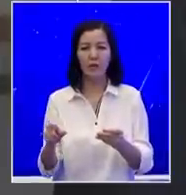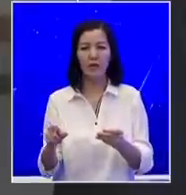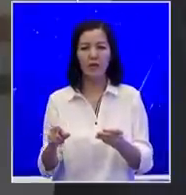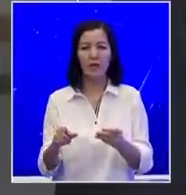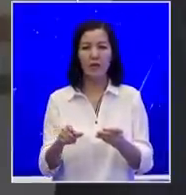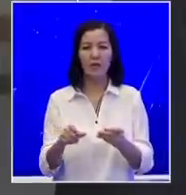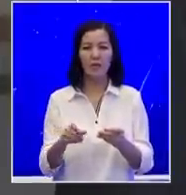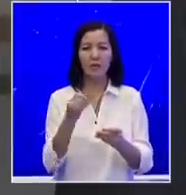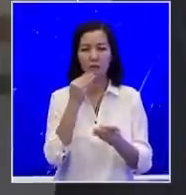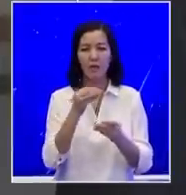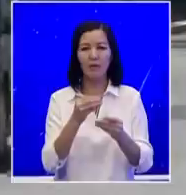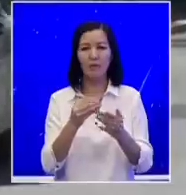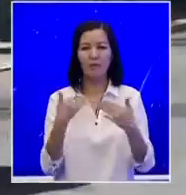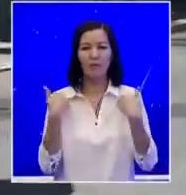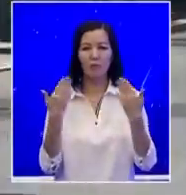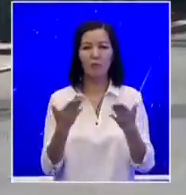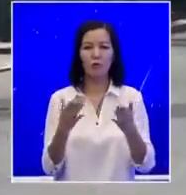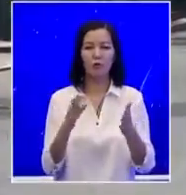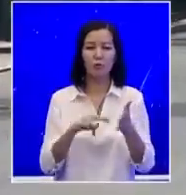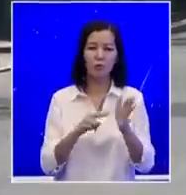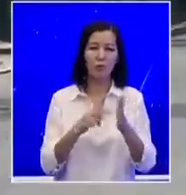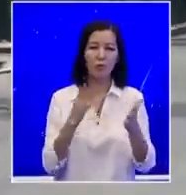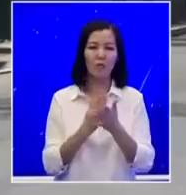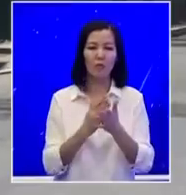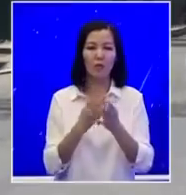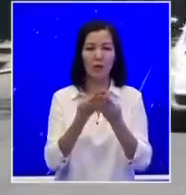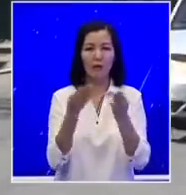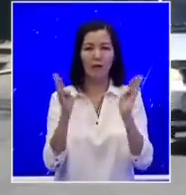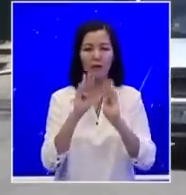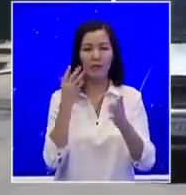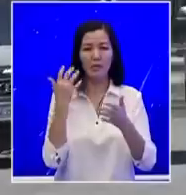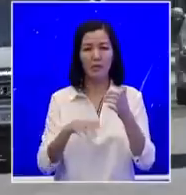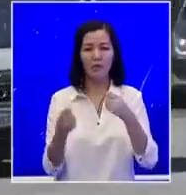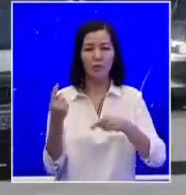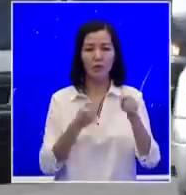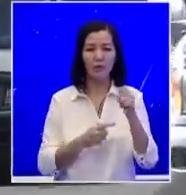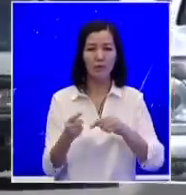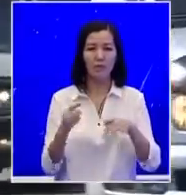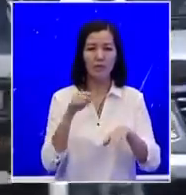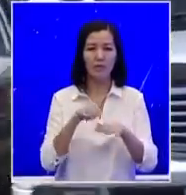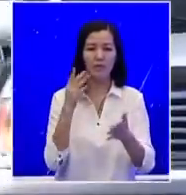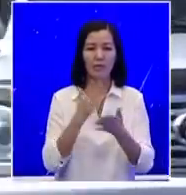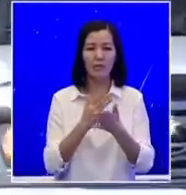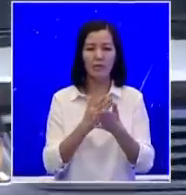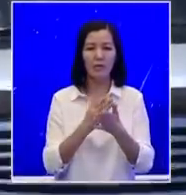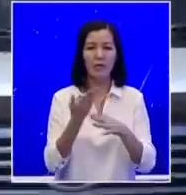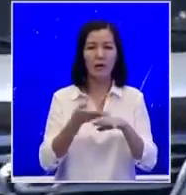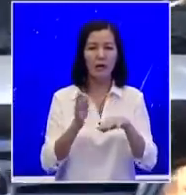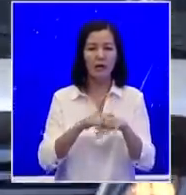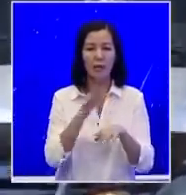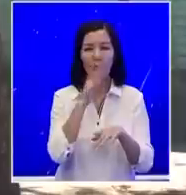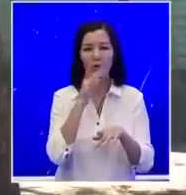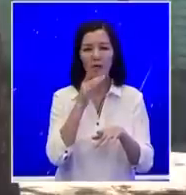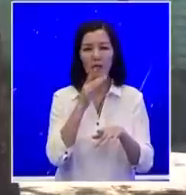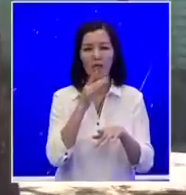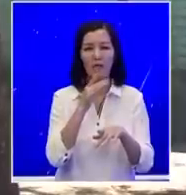200 адамға ауыз ашар беруді жоспарлап отыр. Карантин жағдайы шағын және орта бизнеске де айтарлықтай әсерін тигізді. Күрделі кезеңнен шығу үшін